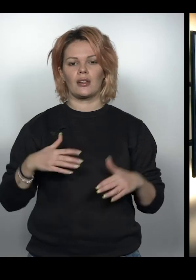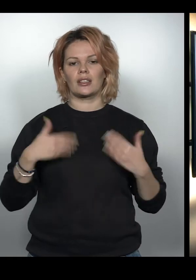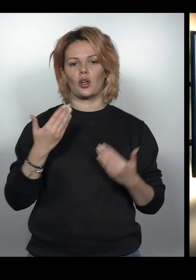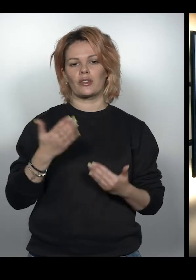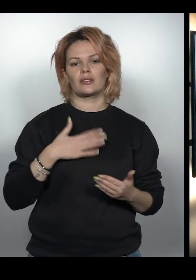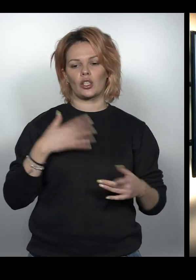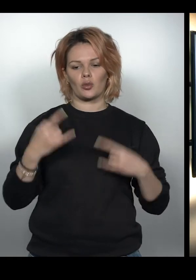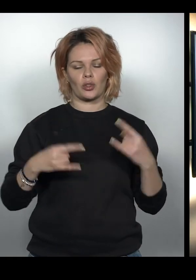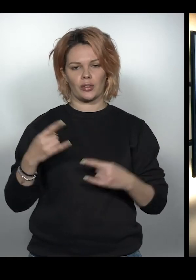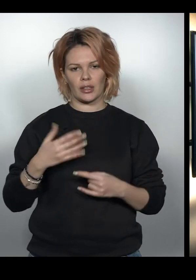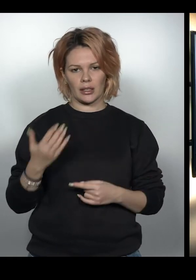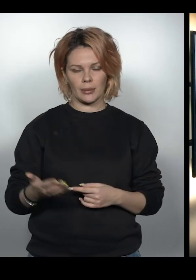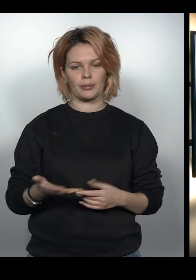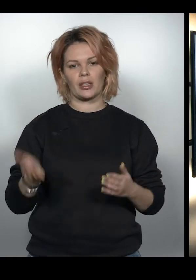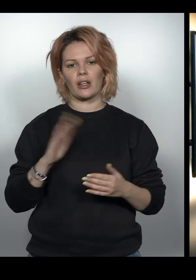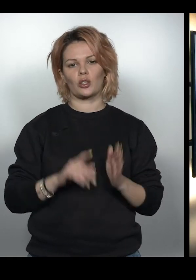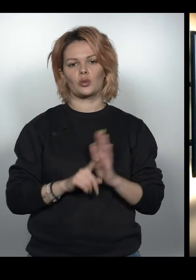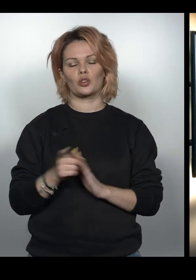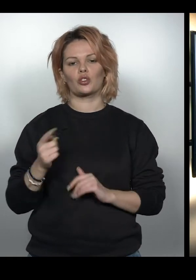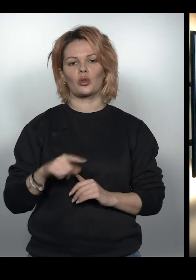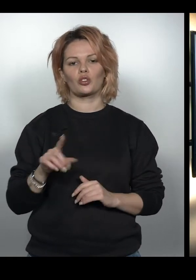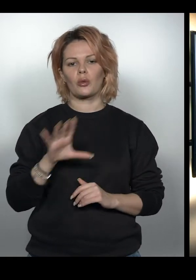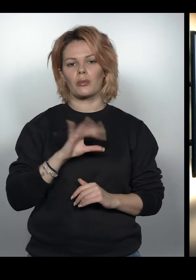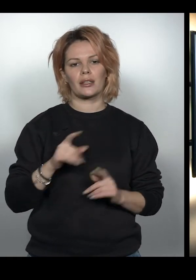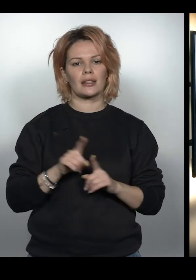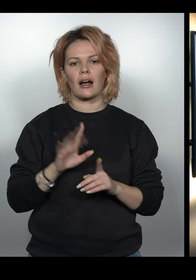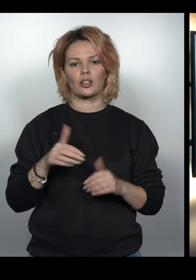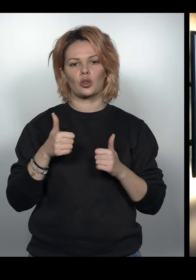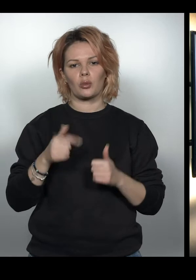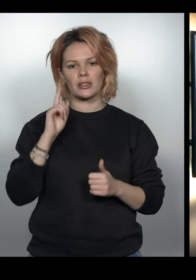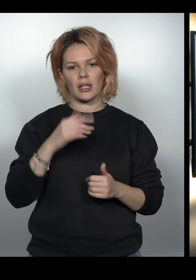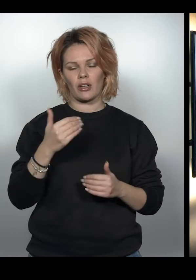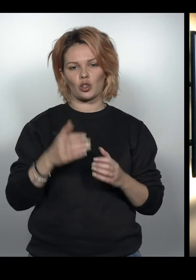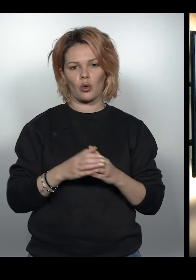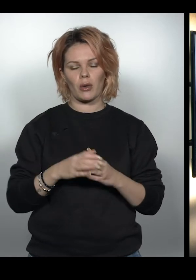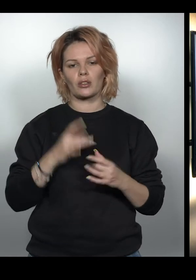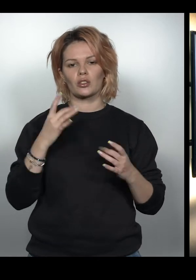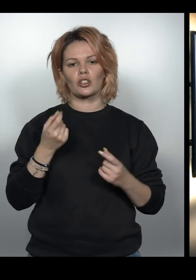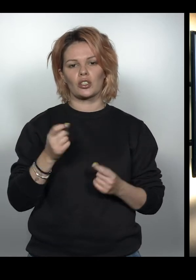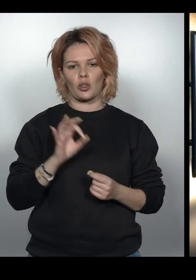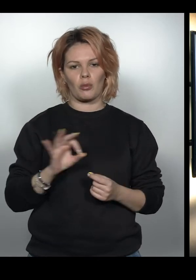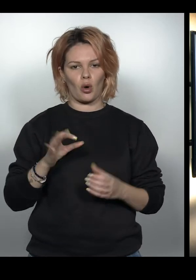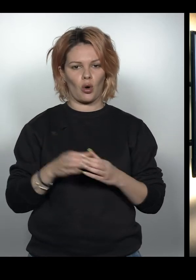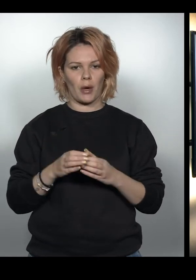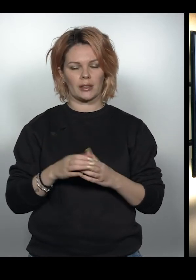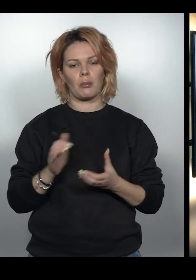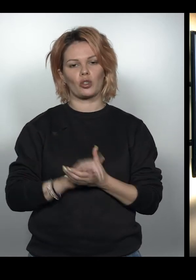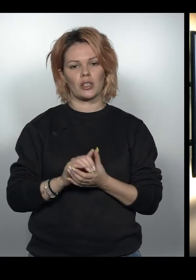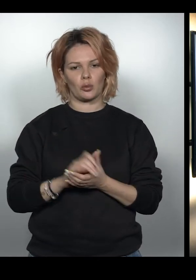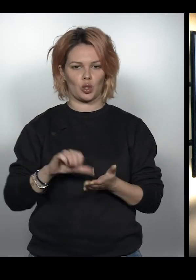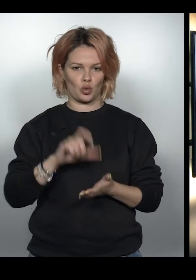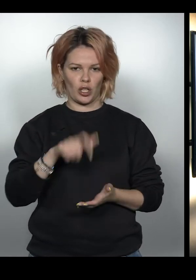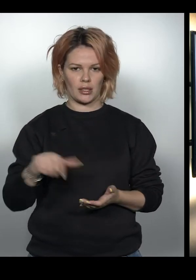вітаю вас в нашому ефірі. Давайте розпочнемо з того, що ми не так добре знаємо вашу команду. Розкажіть трішки про неї та познайомте нас з